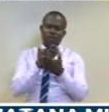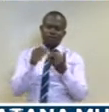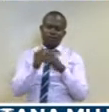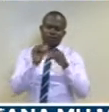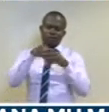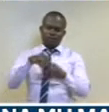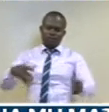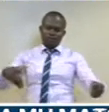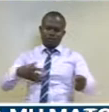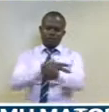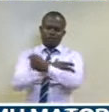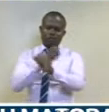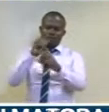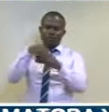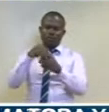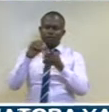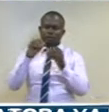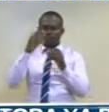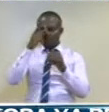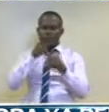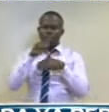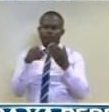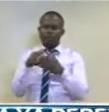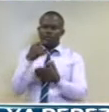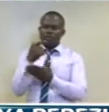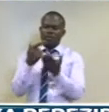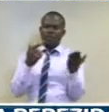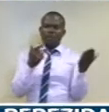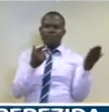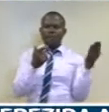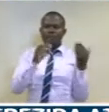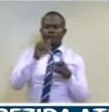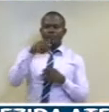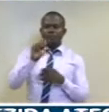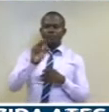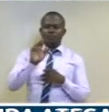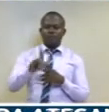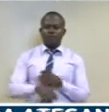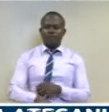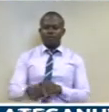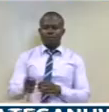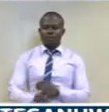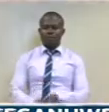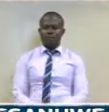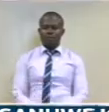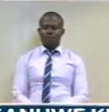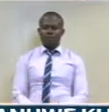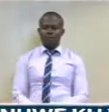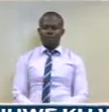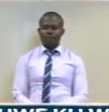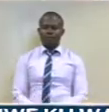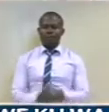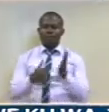washyirwamo imbaraga ukajya witabirwa n'ababyeyi bose nibyo twizwa na Jean Paul Turatsinze ndetse na Ari Butari